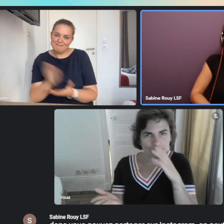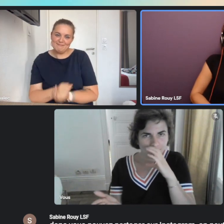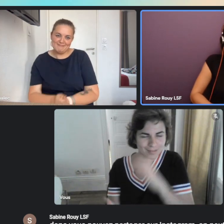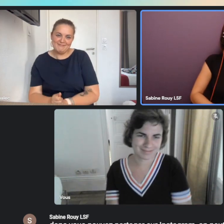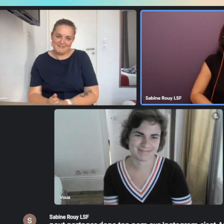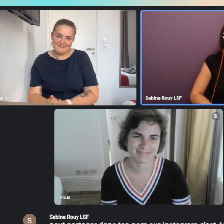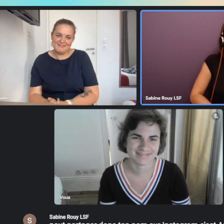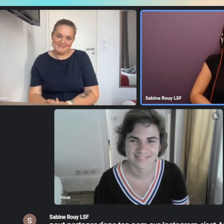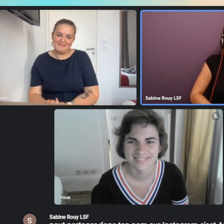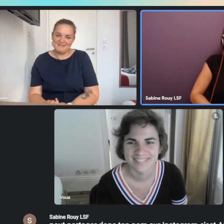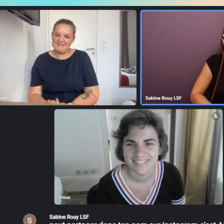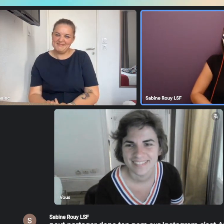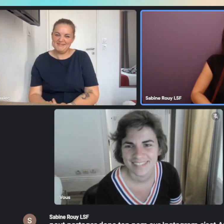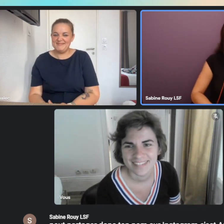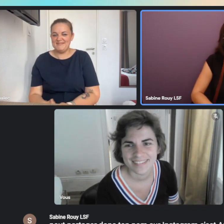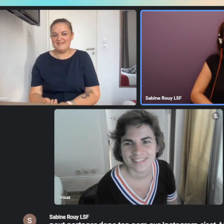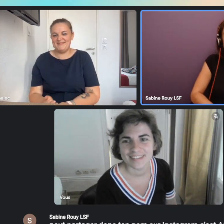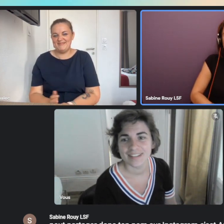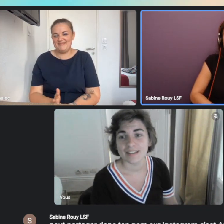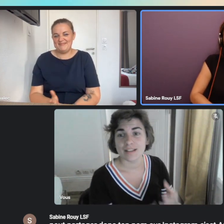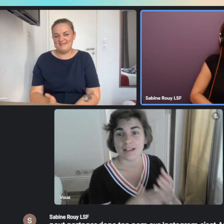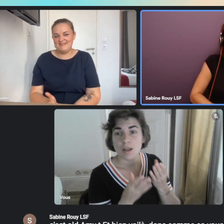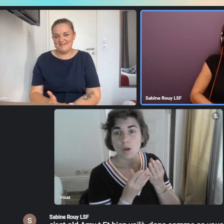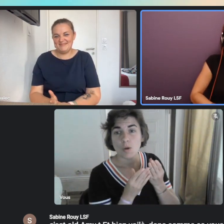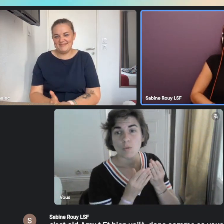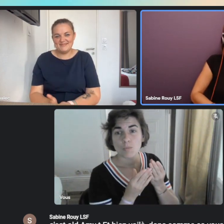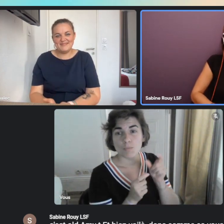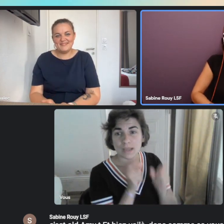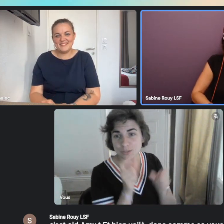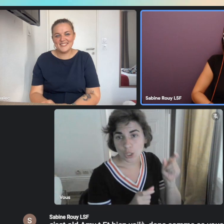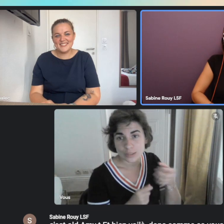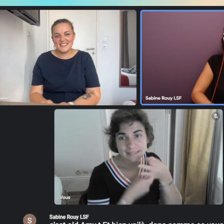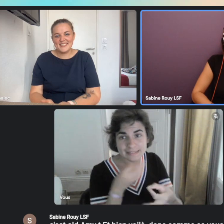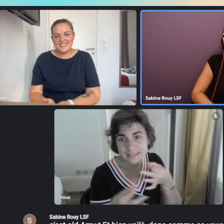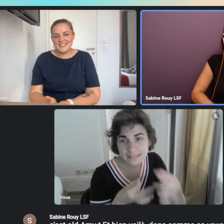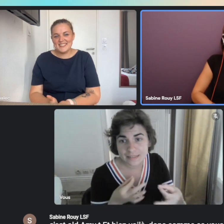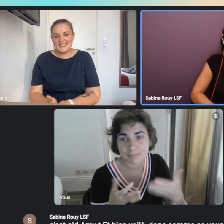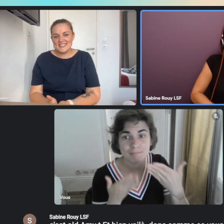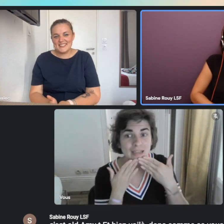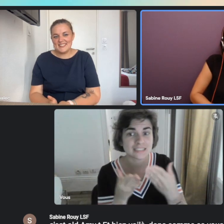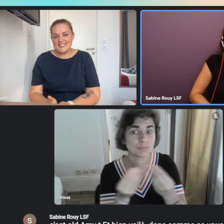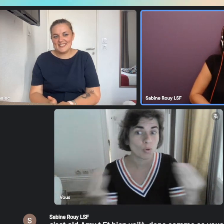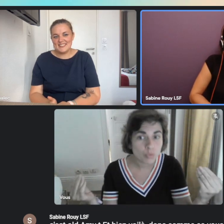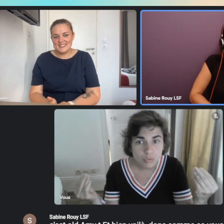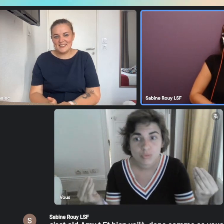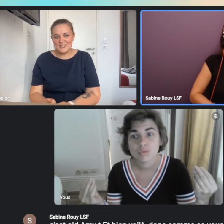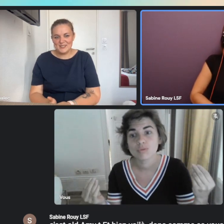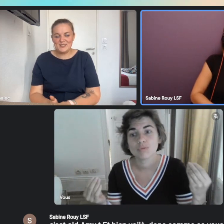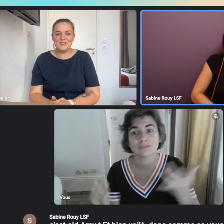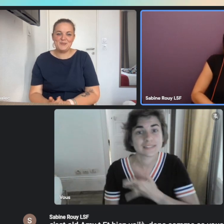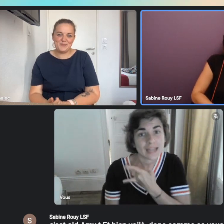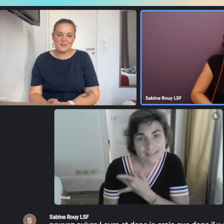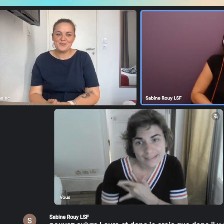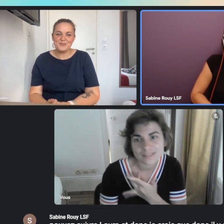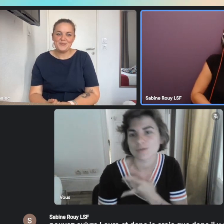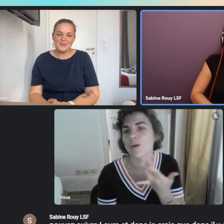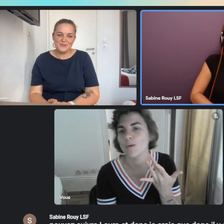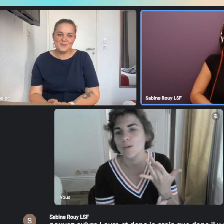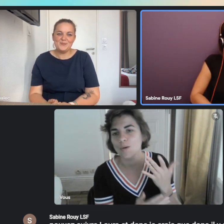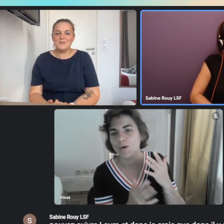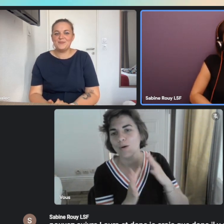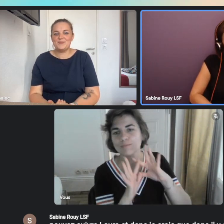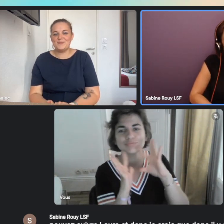accessible. Donc voilà, c'est accessible à tous. Donc, vous pouvez aller jeter un coup d'œil. Alors, j'ai beaucoup de personnes qui disent merci